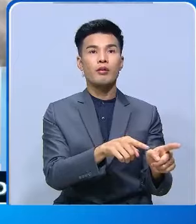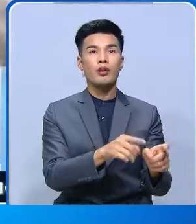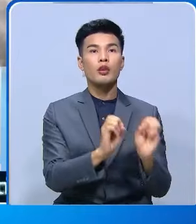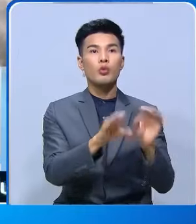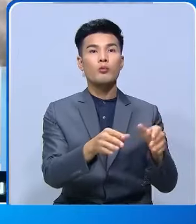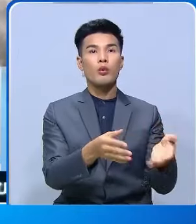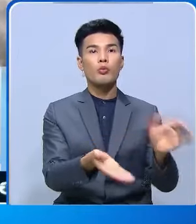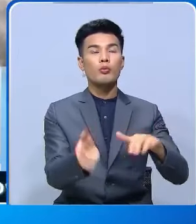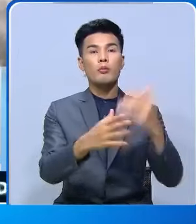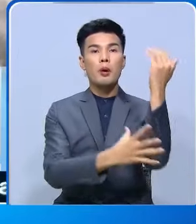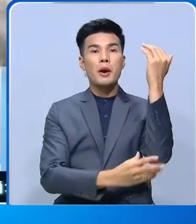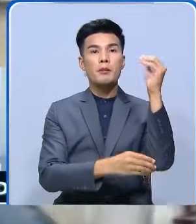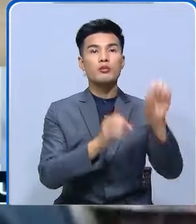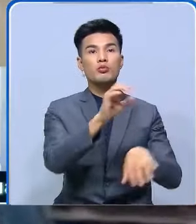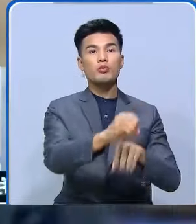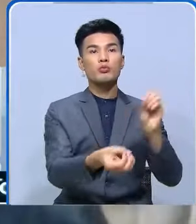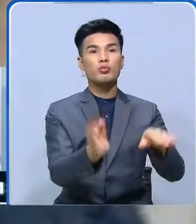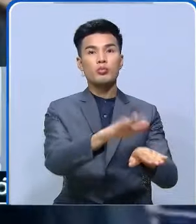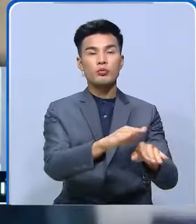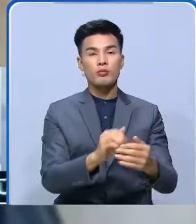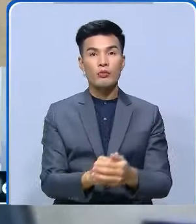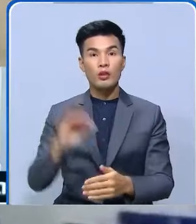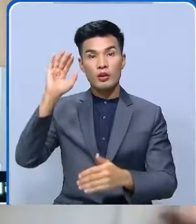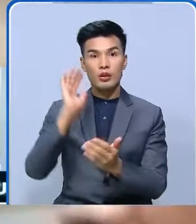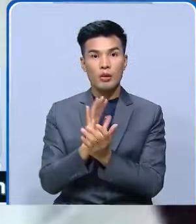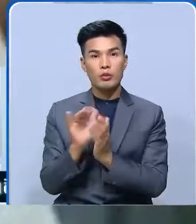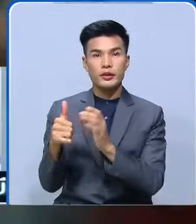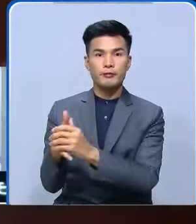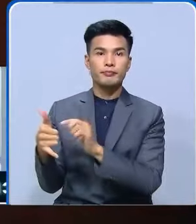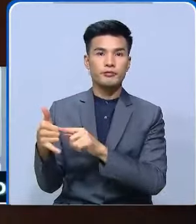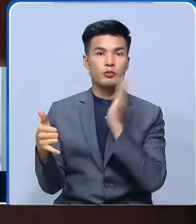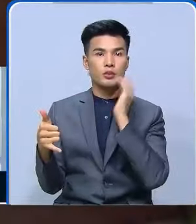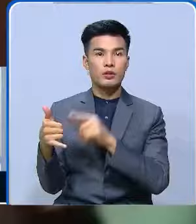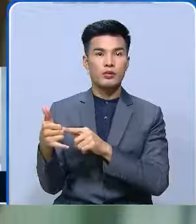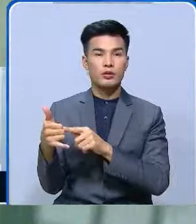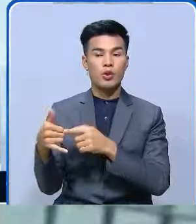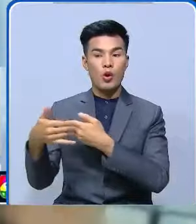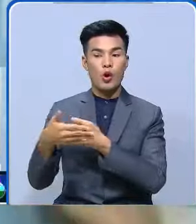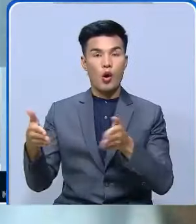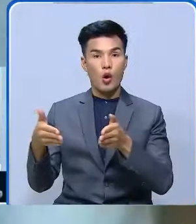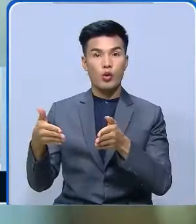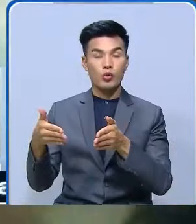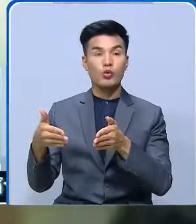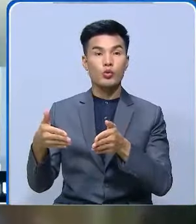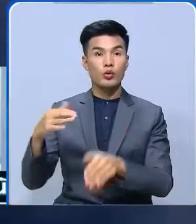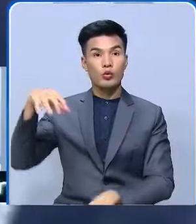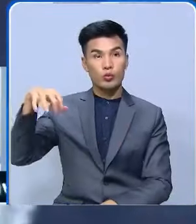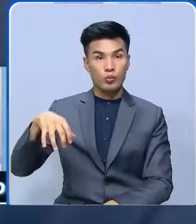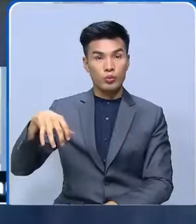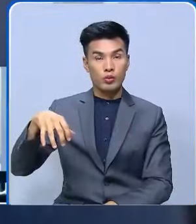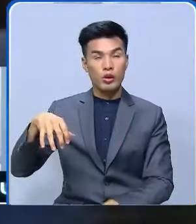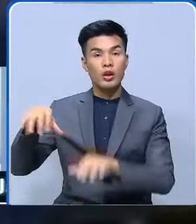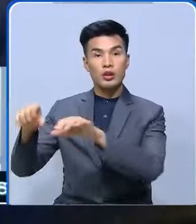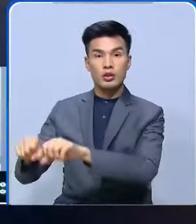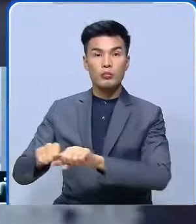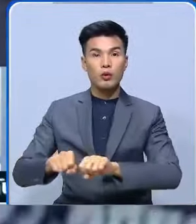ไปหมกในไร่มันสำปะหลังแล้วเมื่อสักครู่นี้เองตำรวจคุมตัวในสังเวียนออกจากห้องควบคุมที่สน.สำราญราษฎร์เดี๋ยว